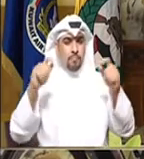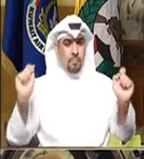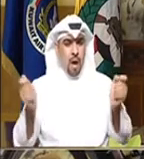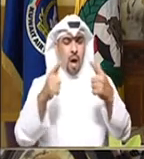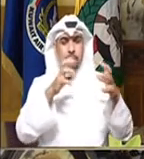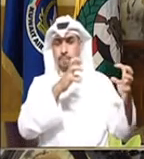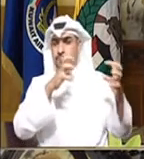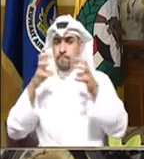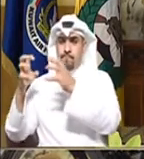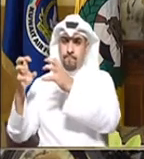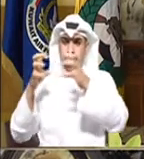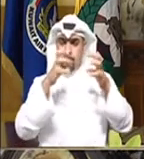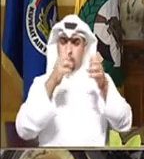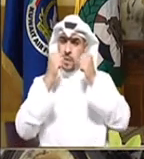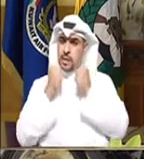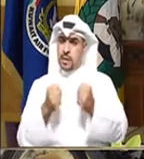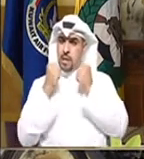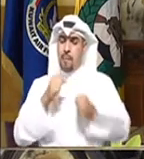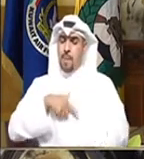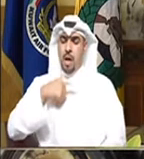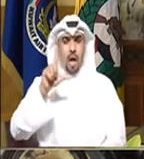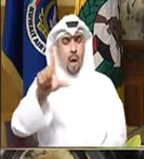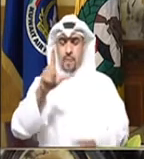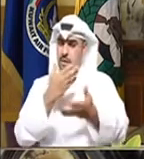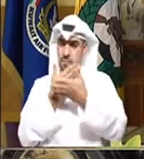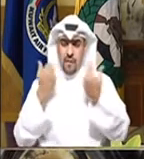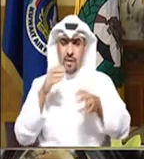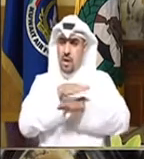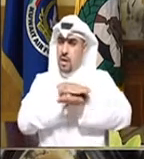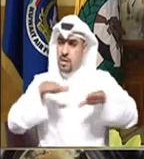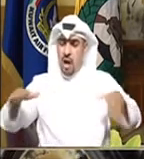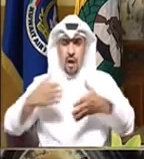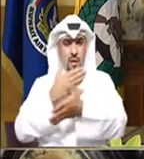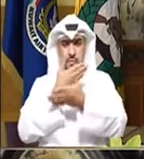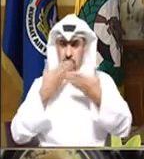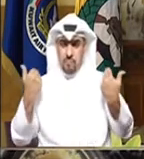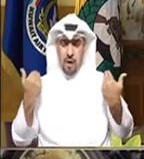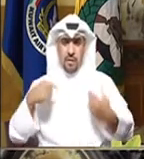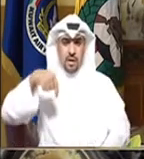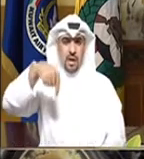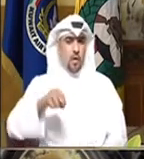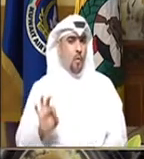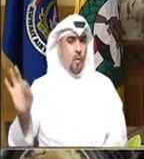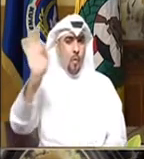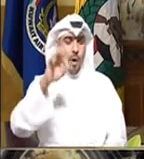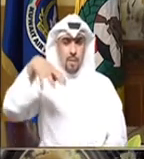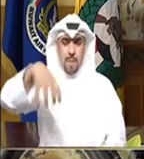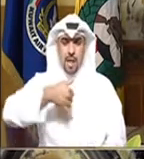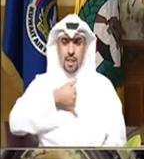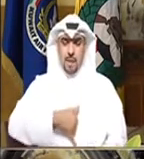والصراعات وفقدان الأمن والاستقرار، لا سيما الأوضاع في اليمن